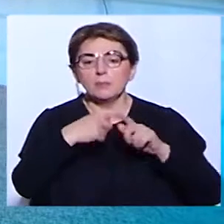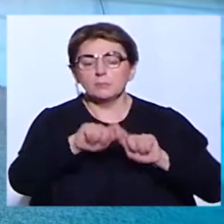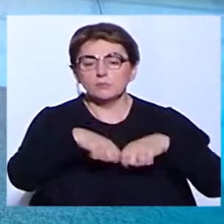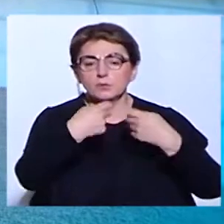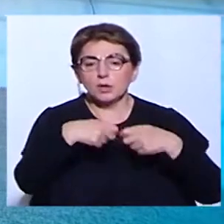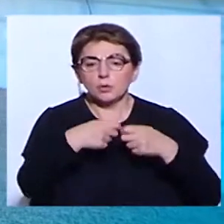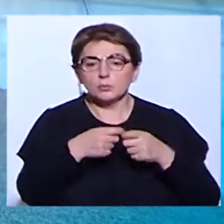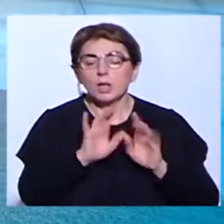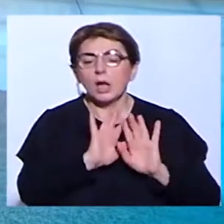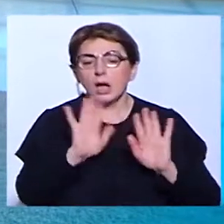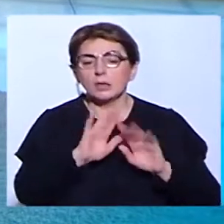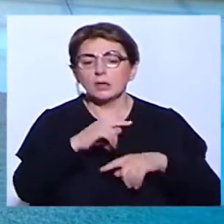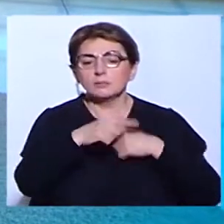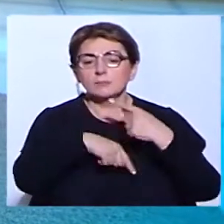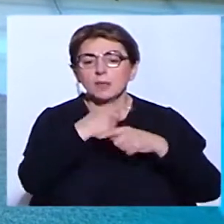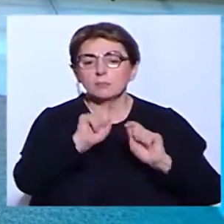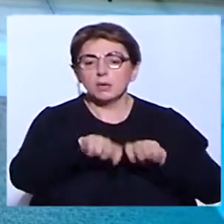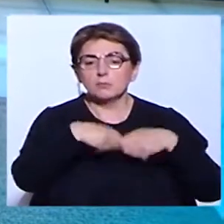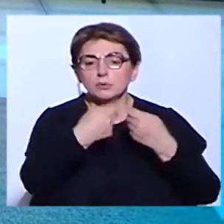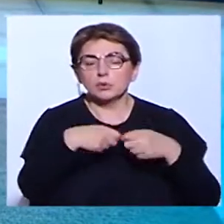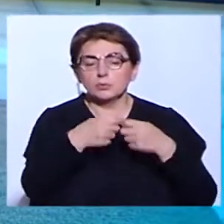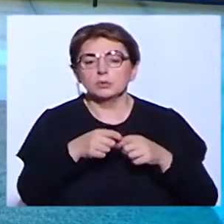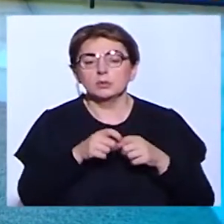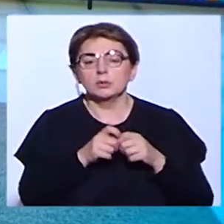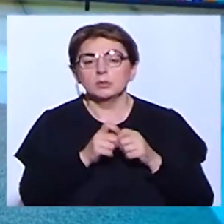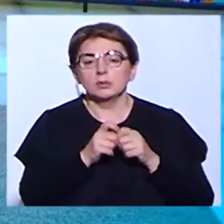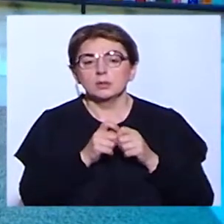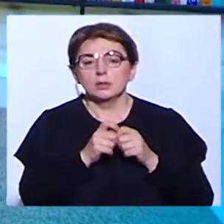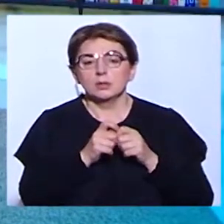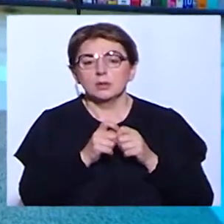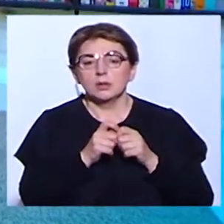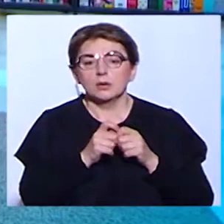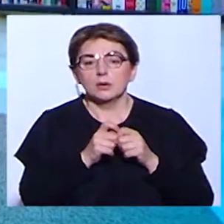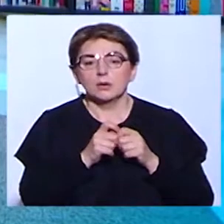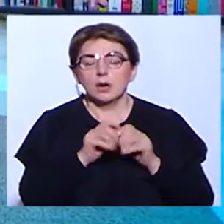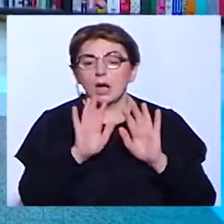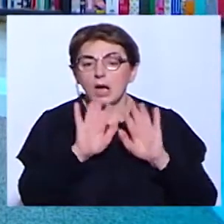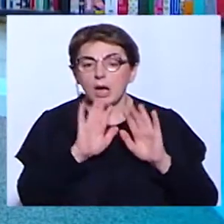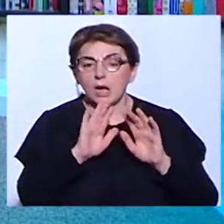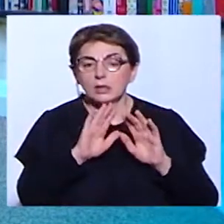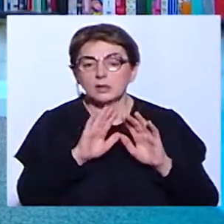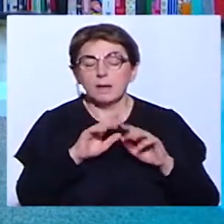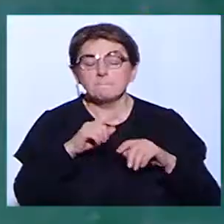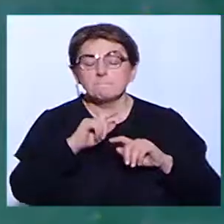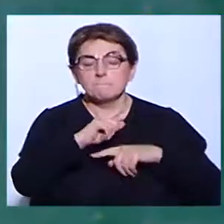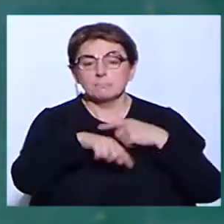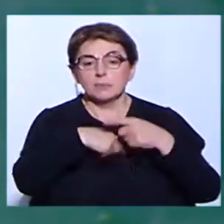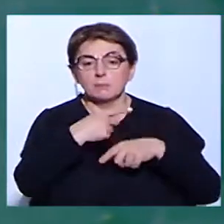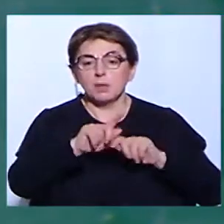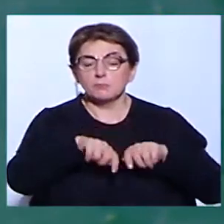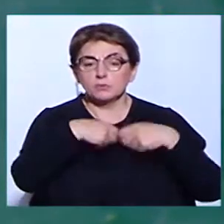ასევე არამემკვიდრული, ანუ მოდიფიკაციური ცვალებადობა. აი, არამემკვიდრული ცვალებადობა